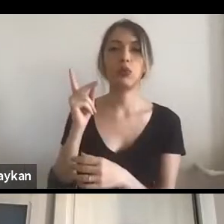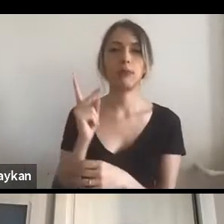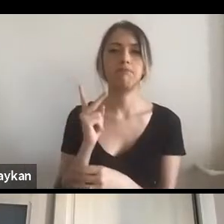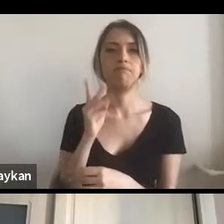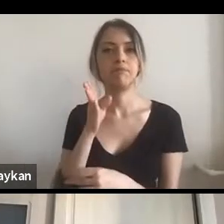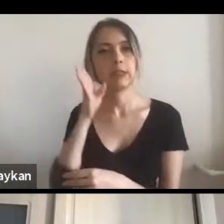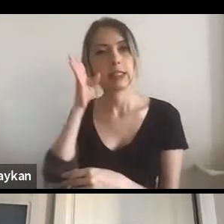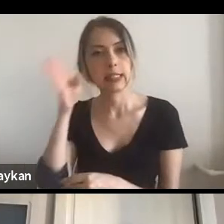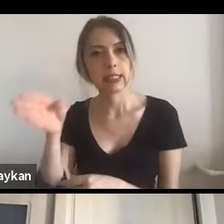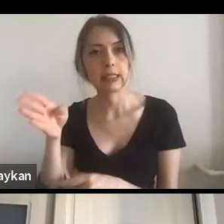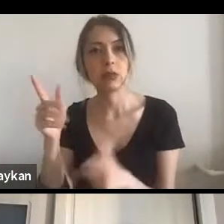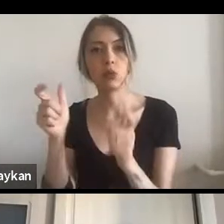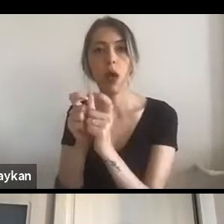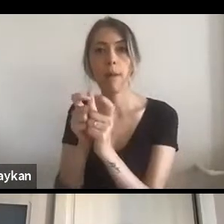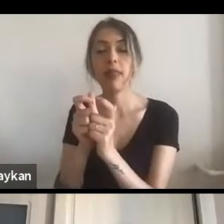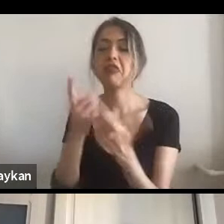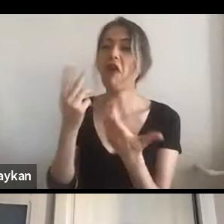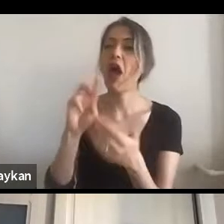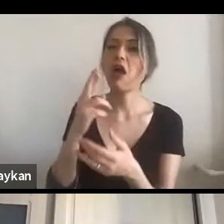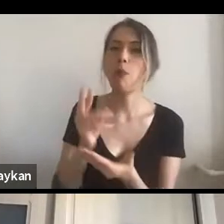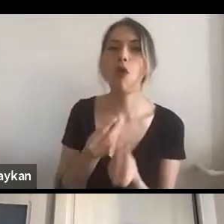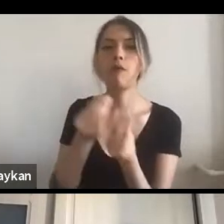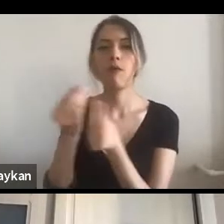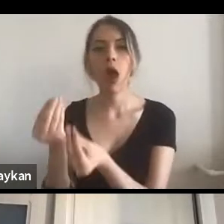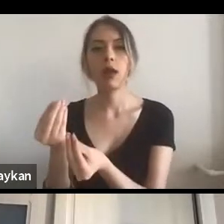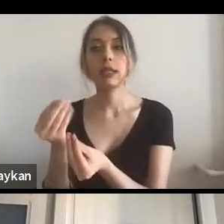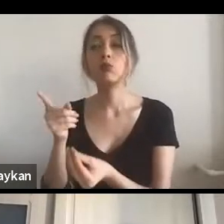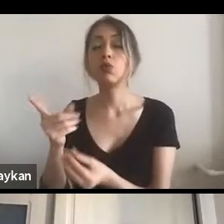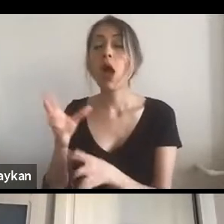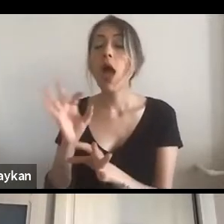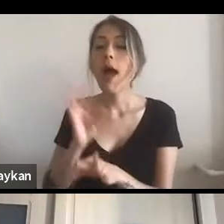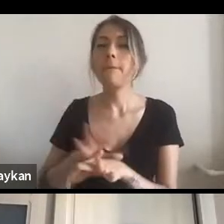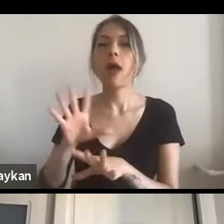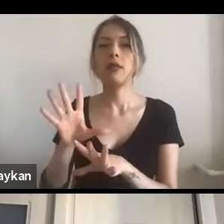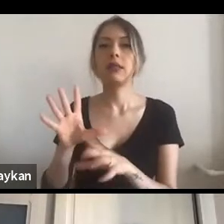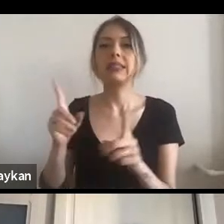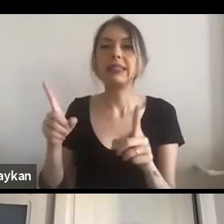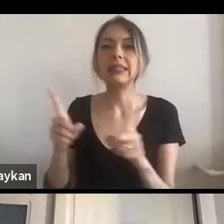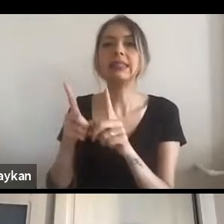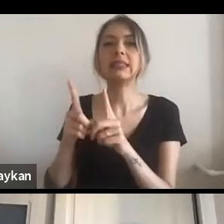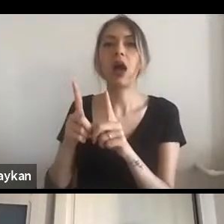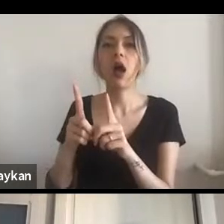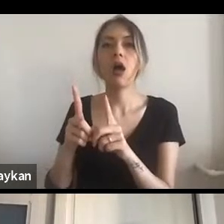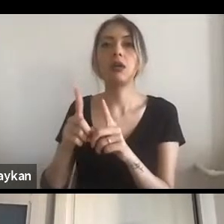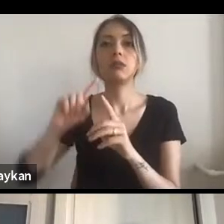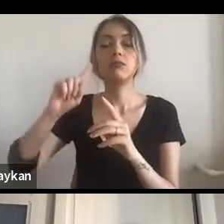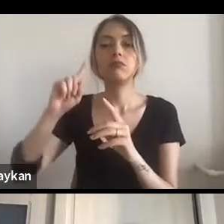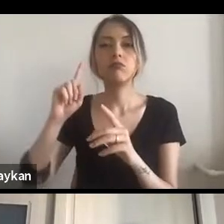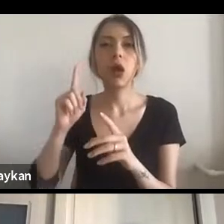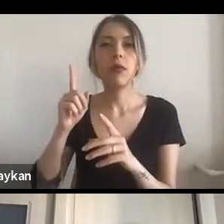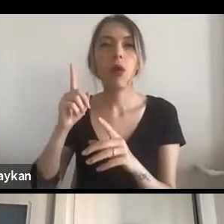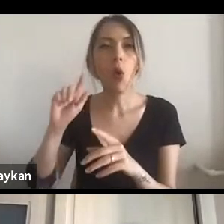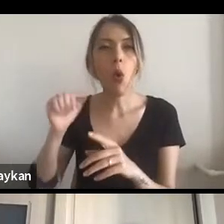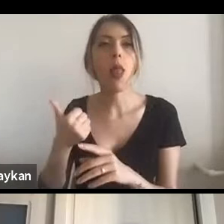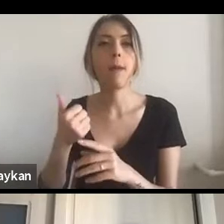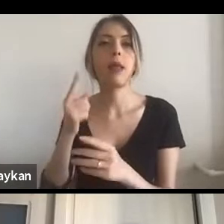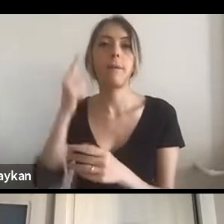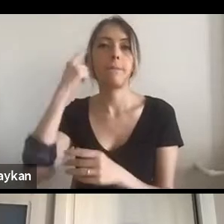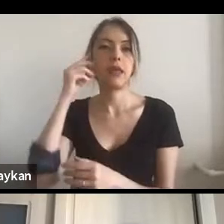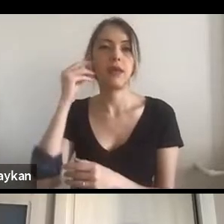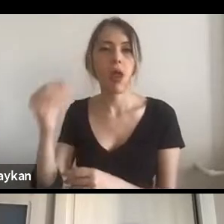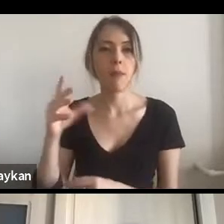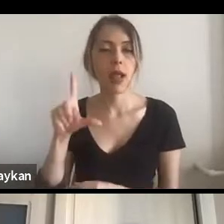ilk söylediğime engel değil. Yani şöyle bir şey mümkün. Siz uzun değerlendirme içeren bir rapor